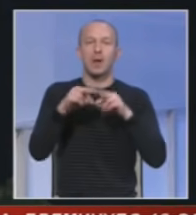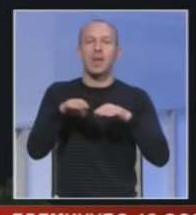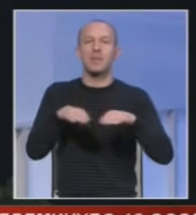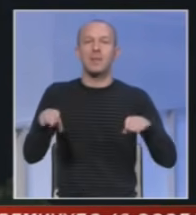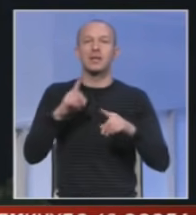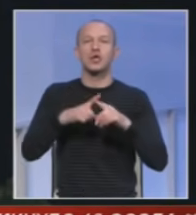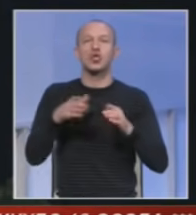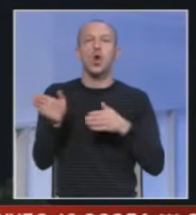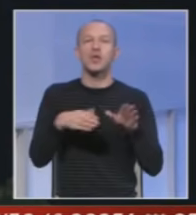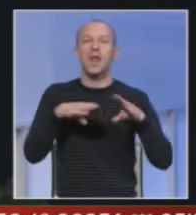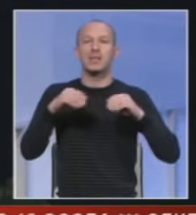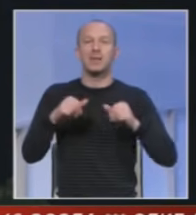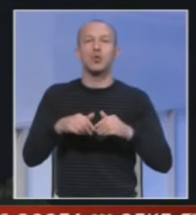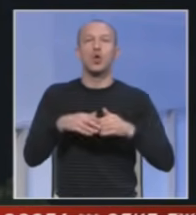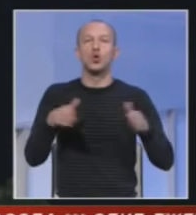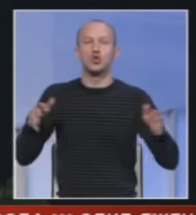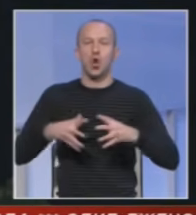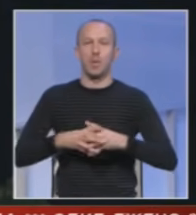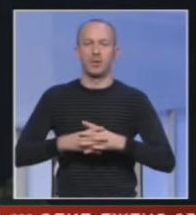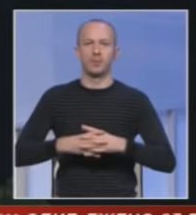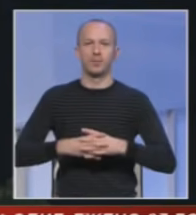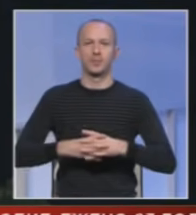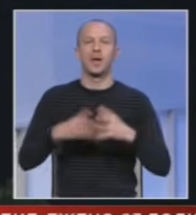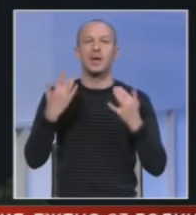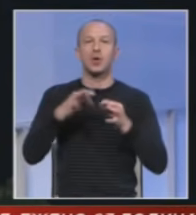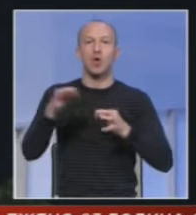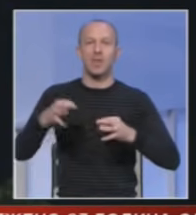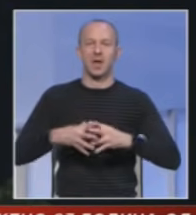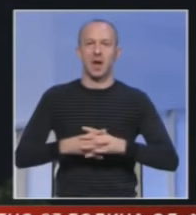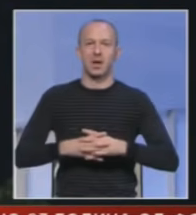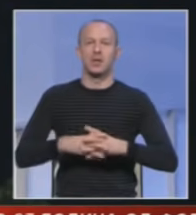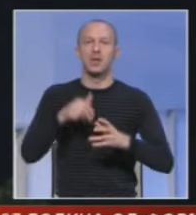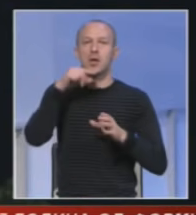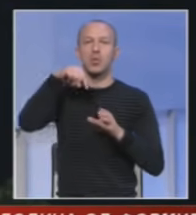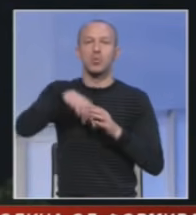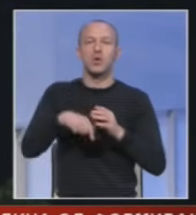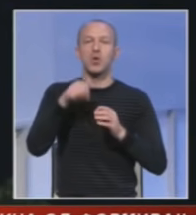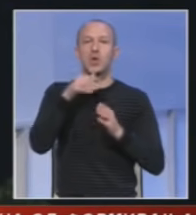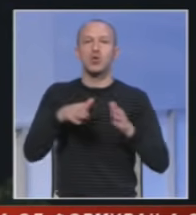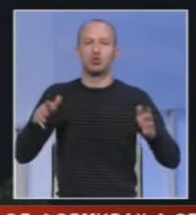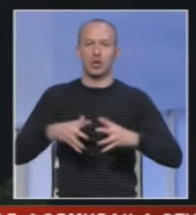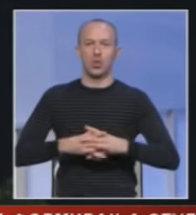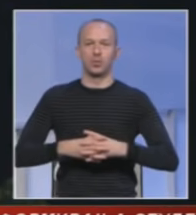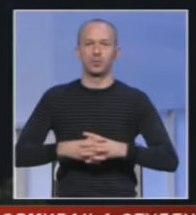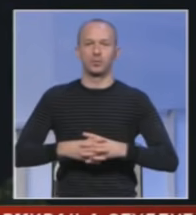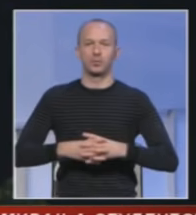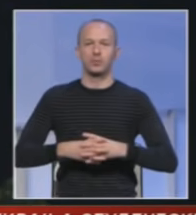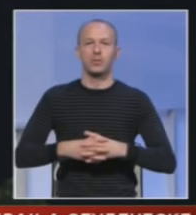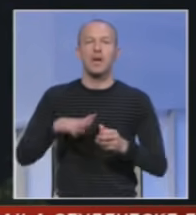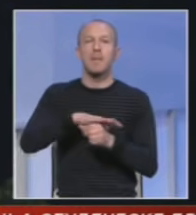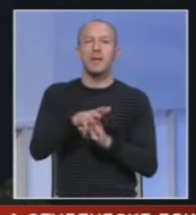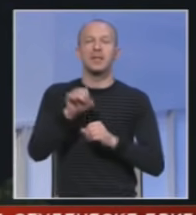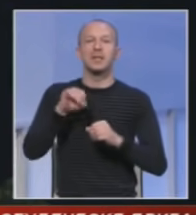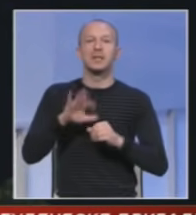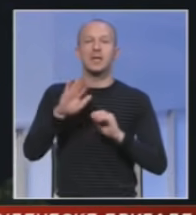temelje, tačnije odnijela zemlju dužinom nekih nekoliko metara i u dubinu i u dužinu. Prijeti,